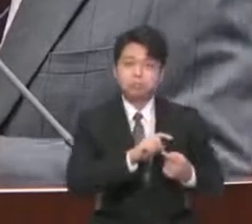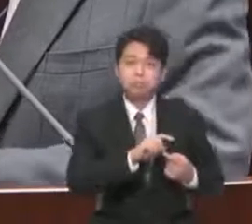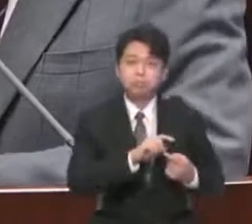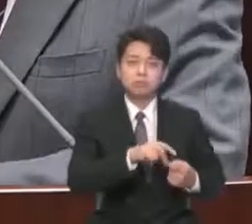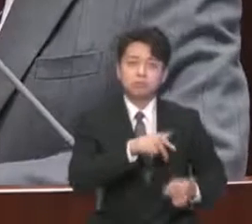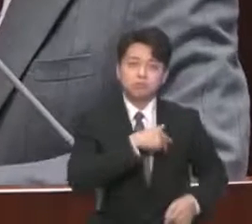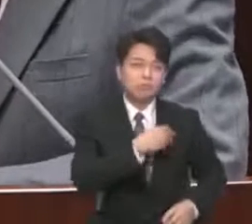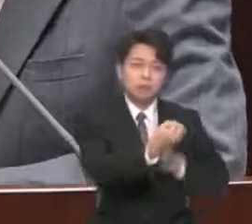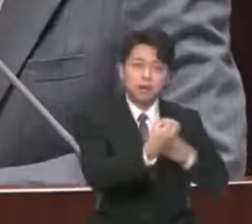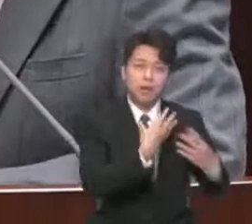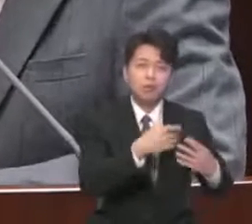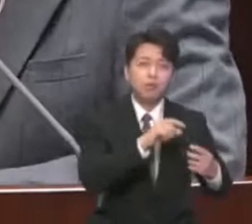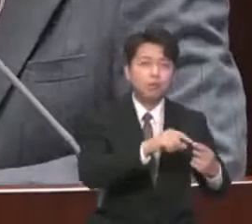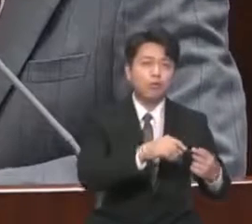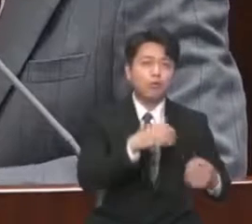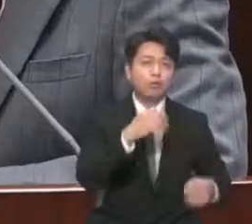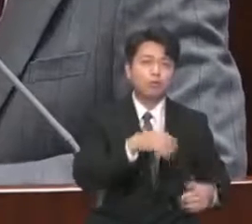예를 들어서